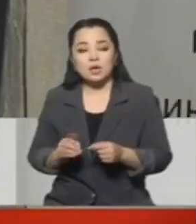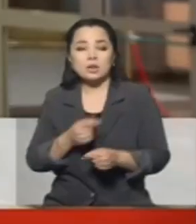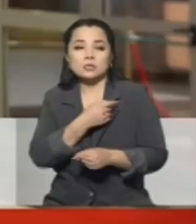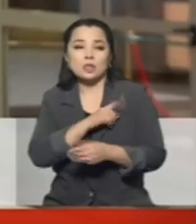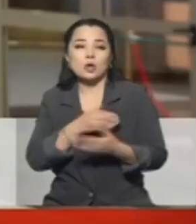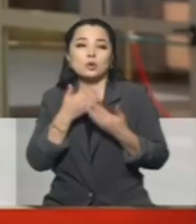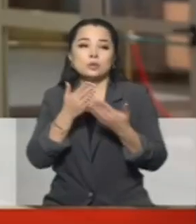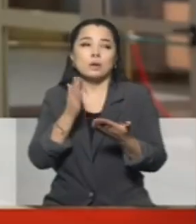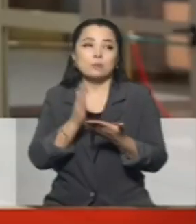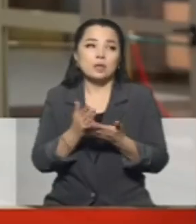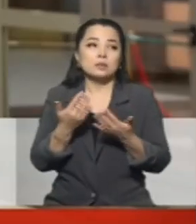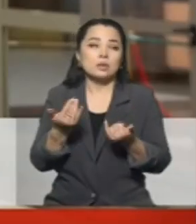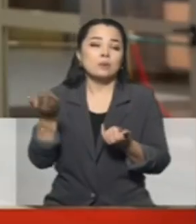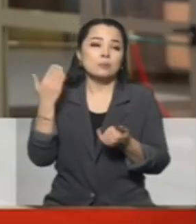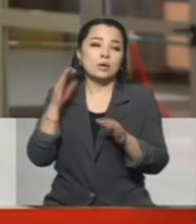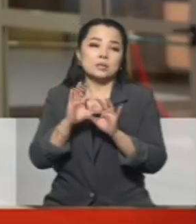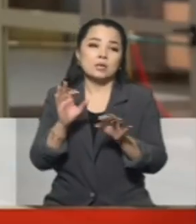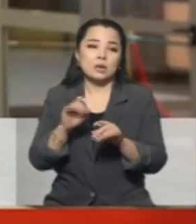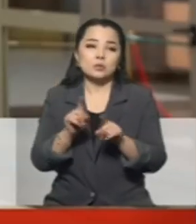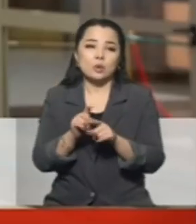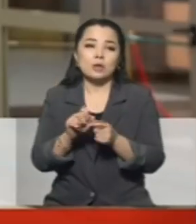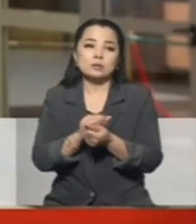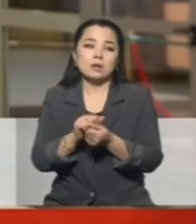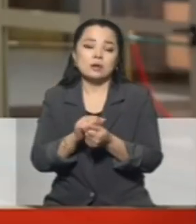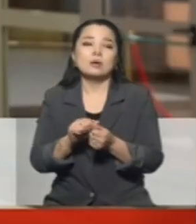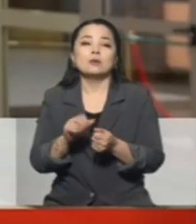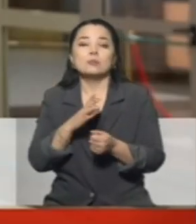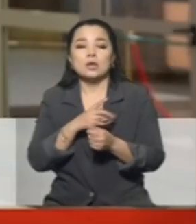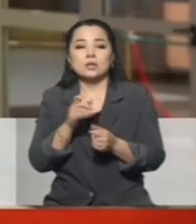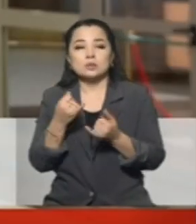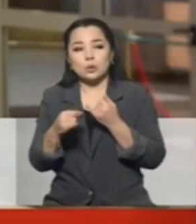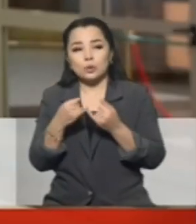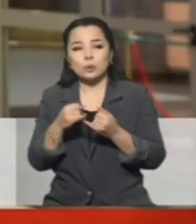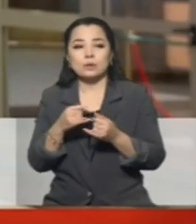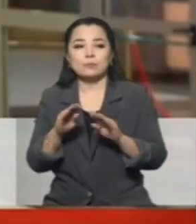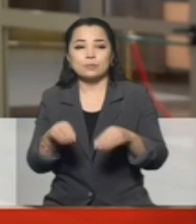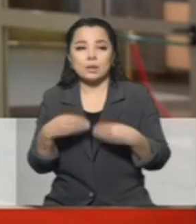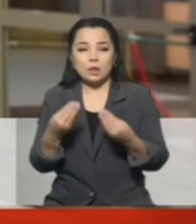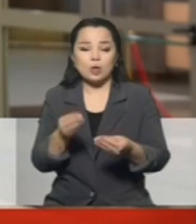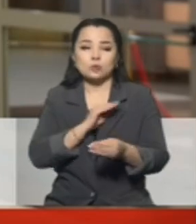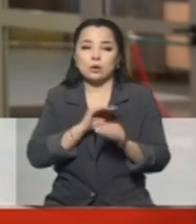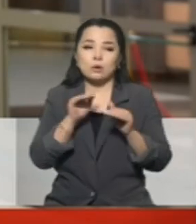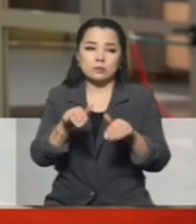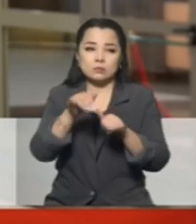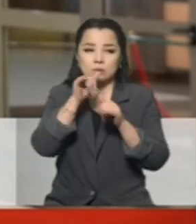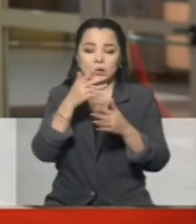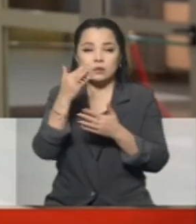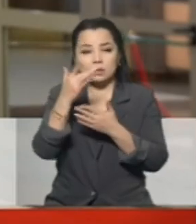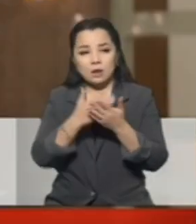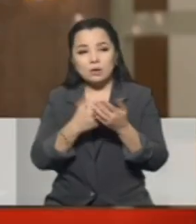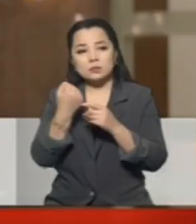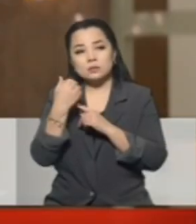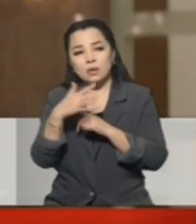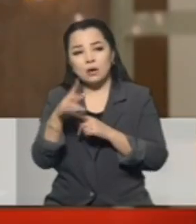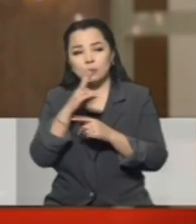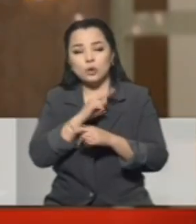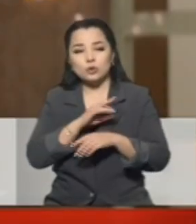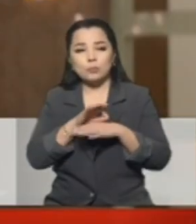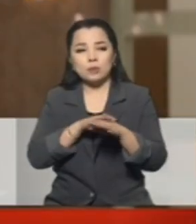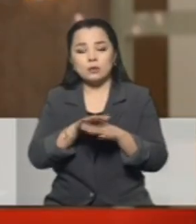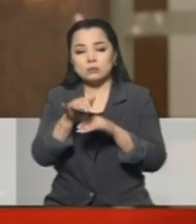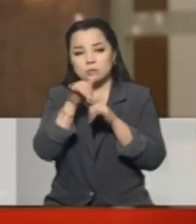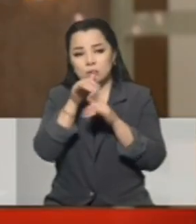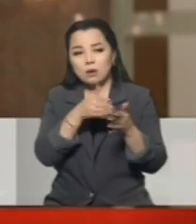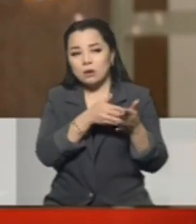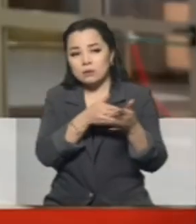жүгінеді. Бұрынғыша енді айтатын болсақ, сары қағаз береді. Яғни жұмыс орнына салмайсыз, сіз жайлы ақпарат барлық жерлерге тарайды. Заңда